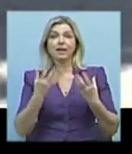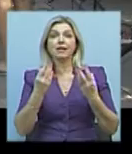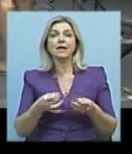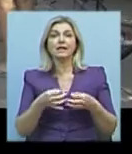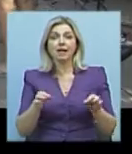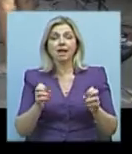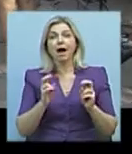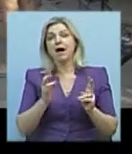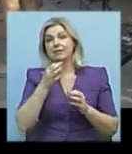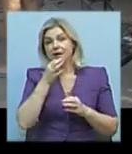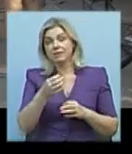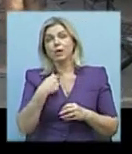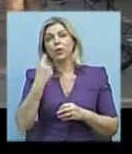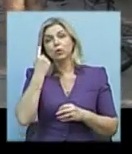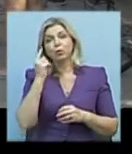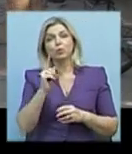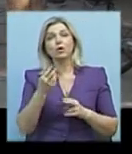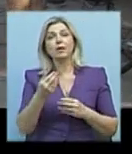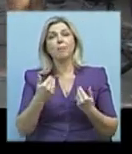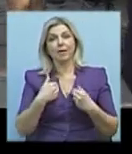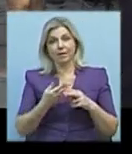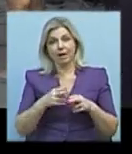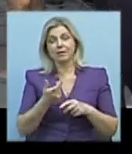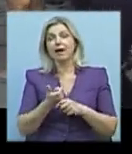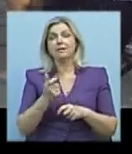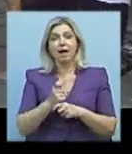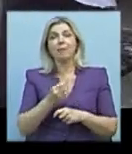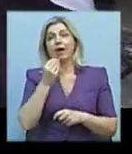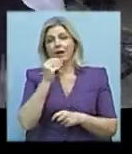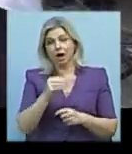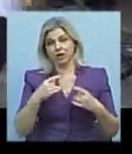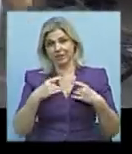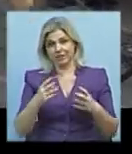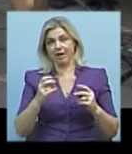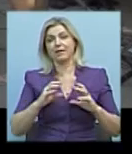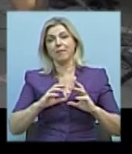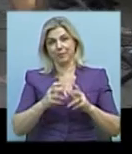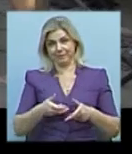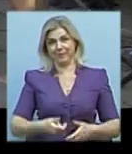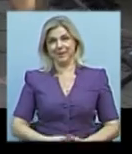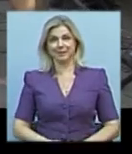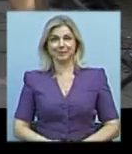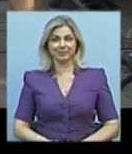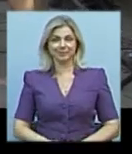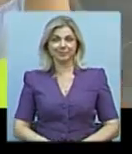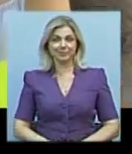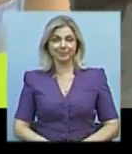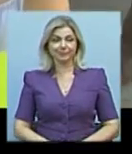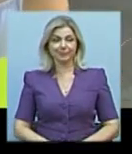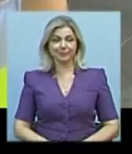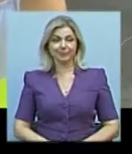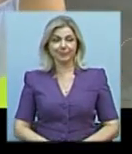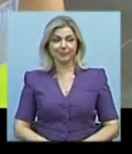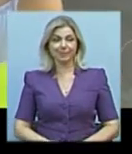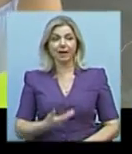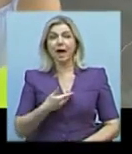би так сказати, ну я думаю, що для мене це як саме краще свято в світі. Для мене як найкращий праздник в світі. Ми просто тут